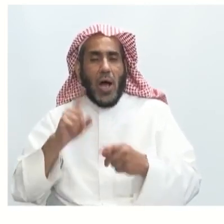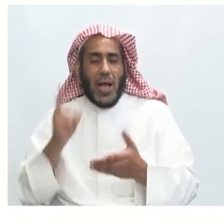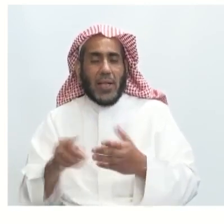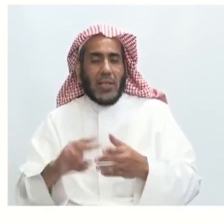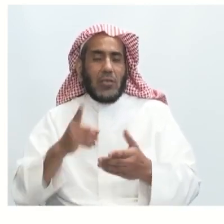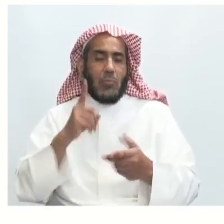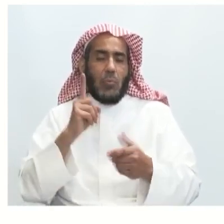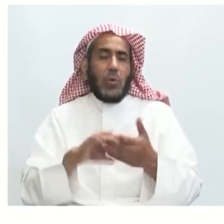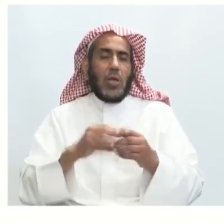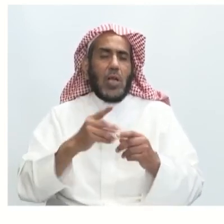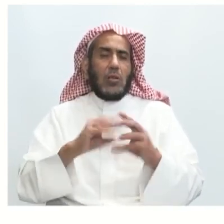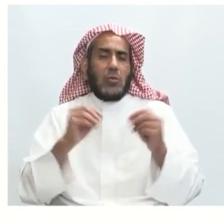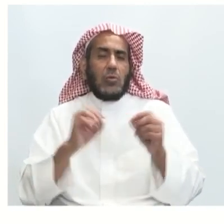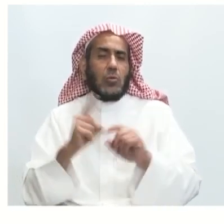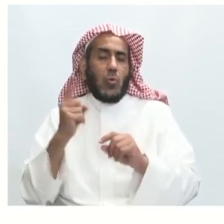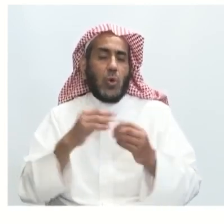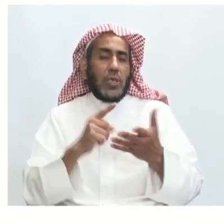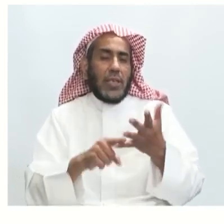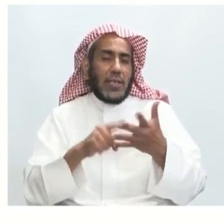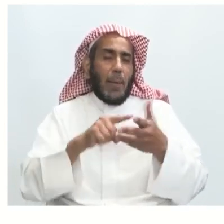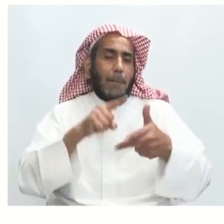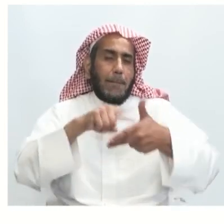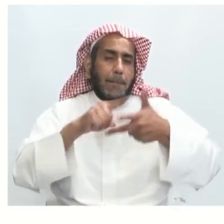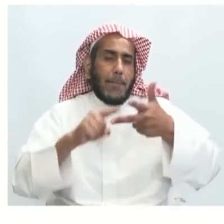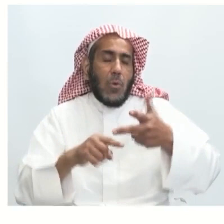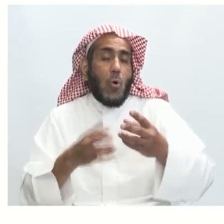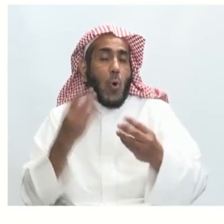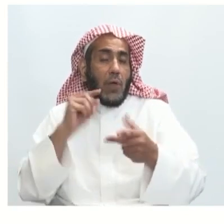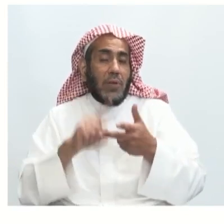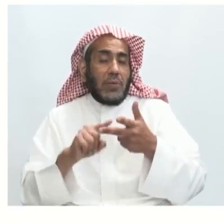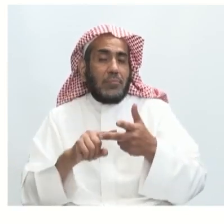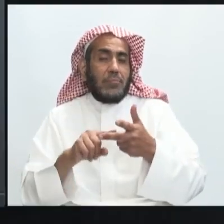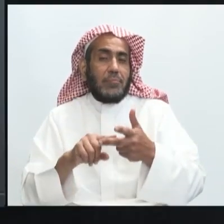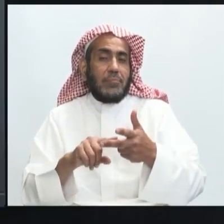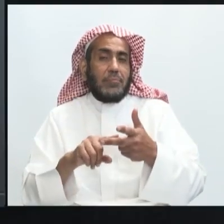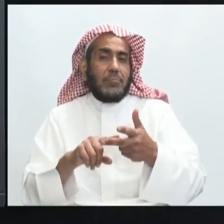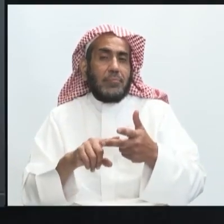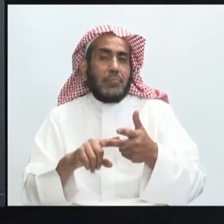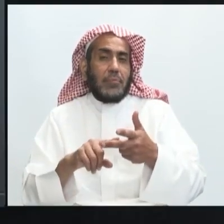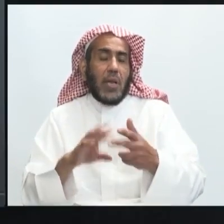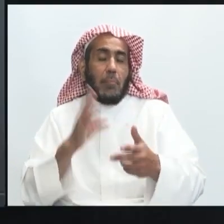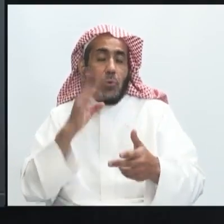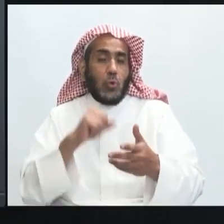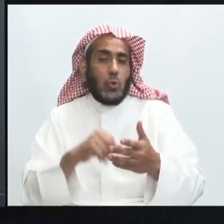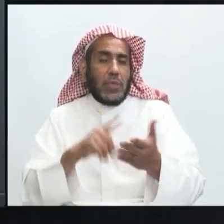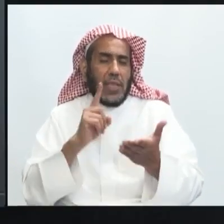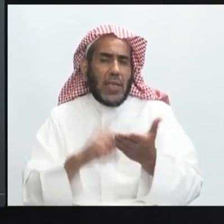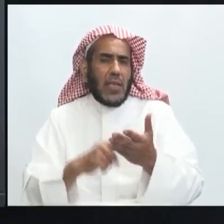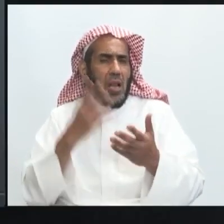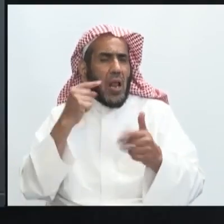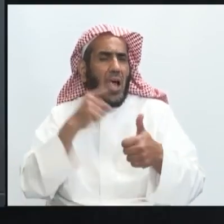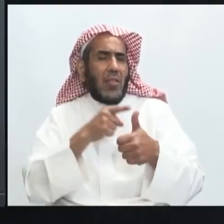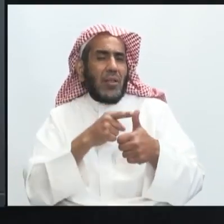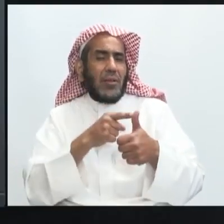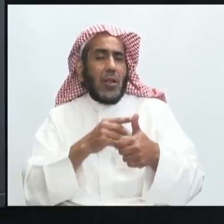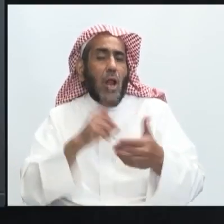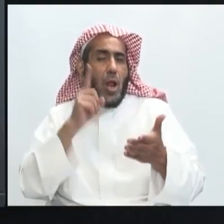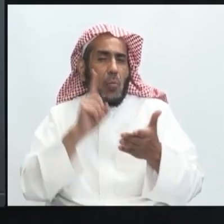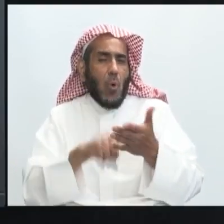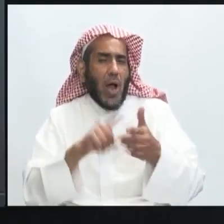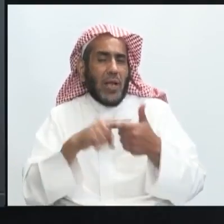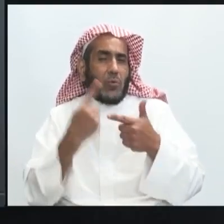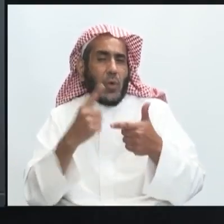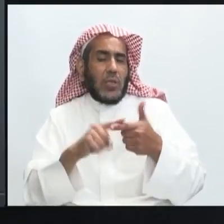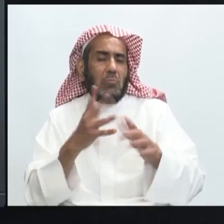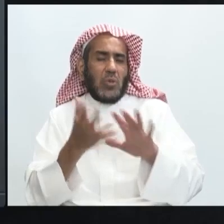مختلفه مع تحديد من تصلح له كل درجه من درجات التاكيد وعرفنا ايضا ان بدون تاكيد لخاليه الذهن وان مؤكد واحد